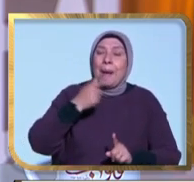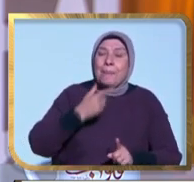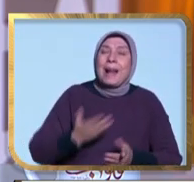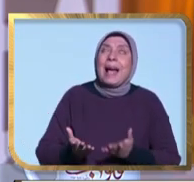صاحبه السؤال